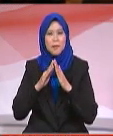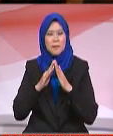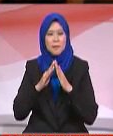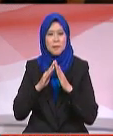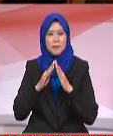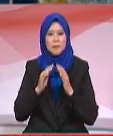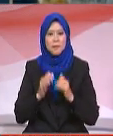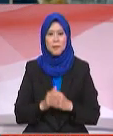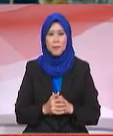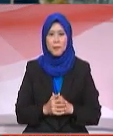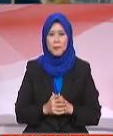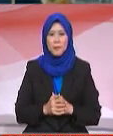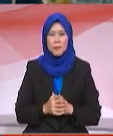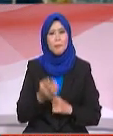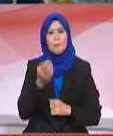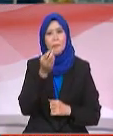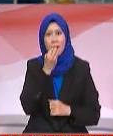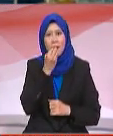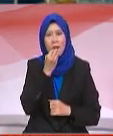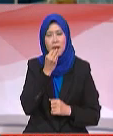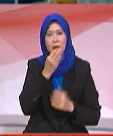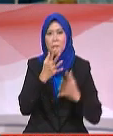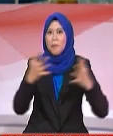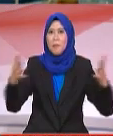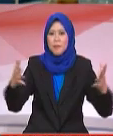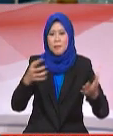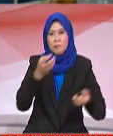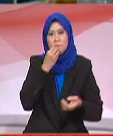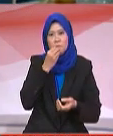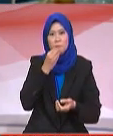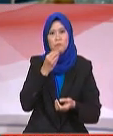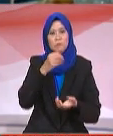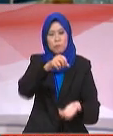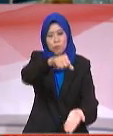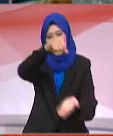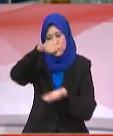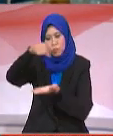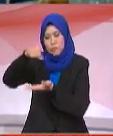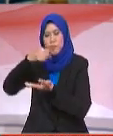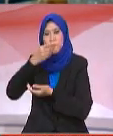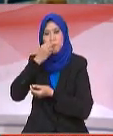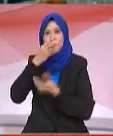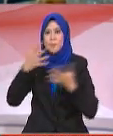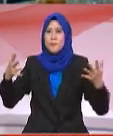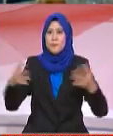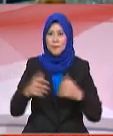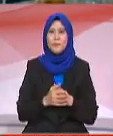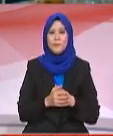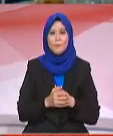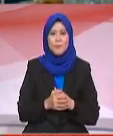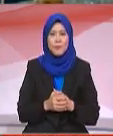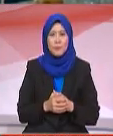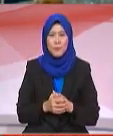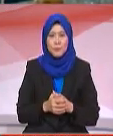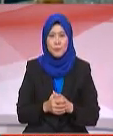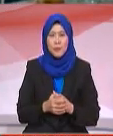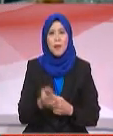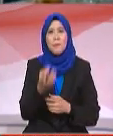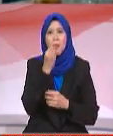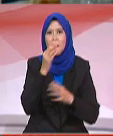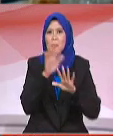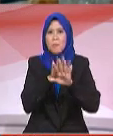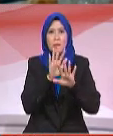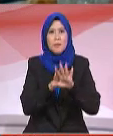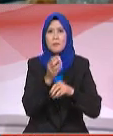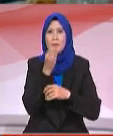kampu sama orang. Makanan macam-macam, banyak muka, sahur ke semua ada banyak kali ada kasih. Macam duit adalah makan semua banyak.